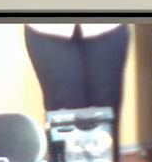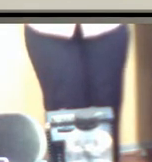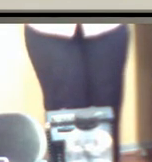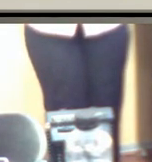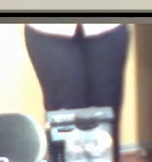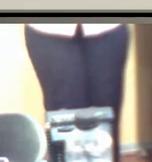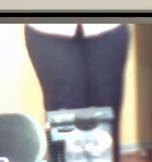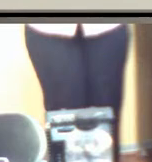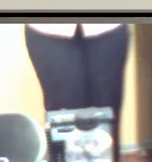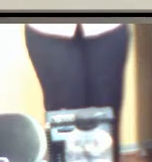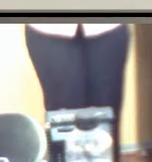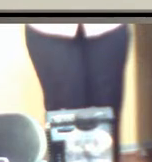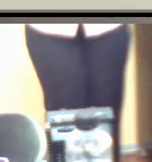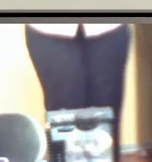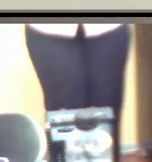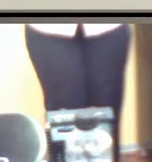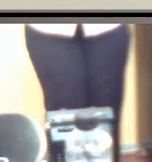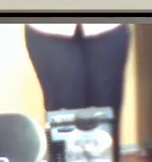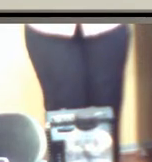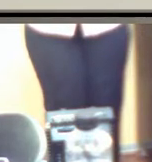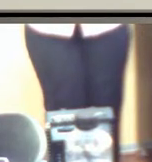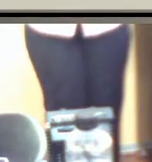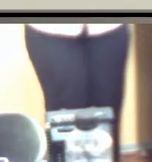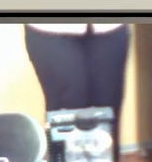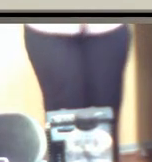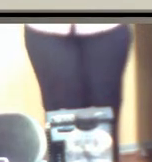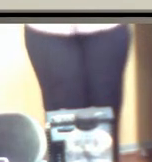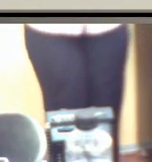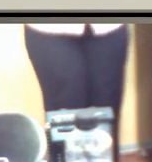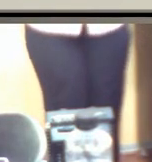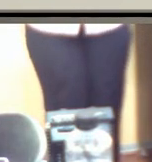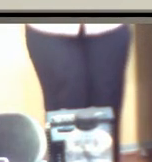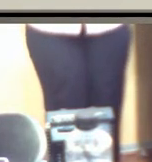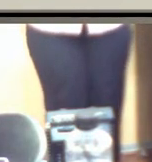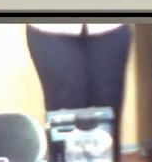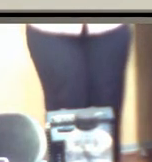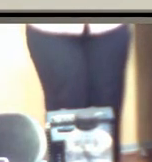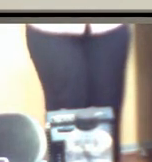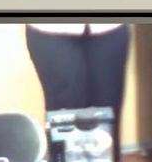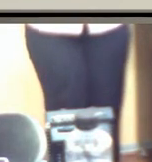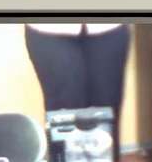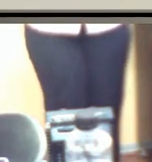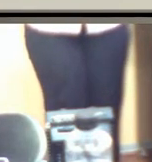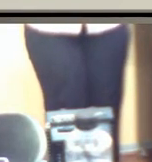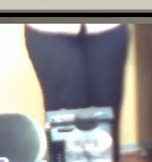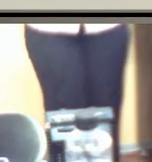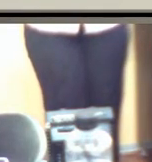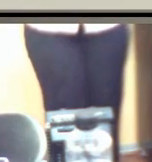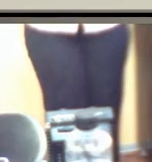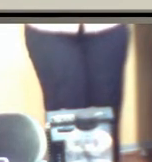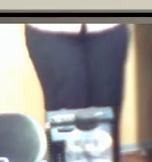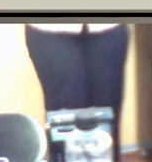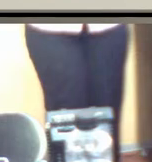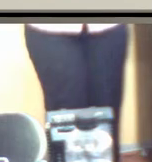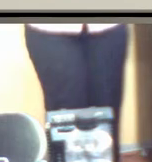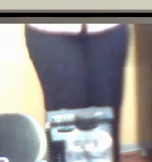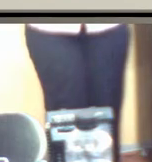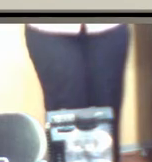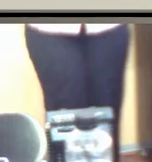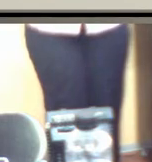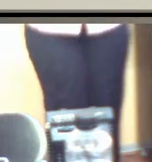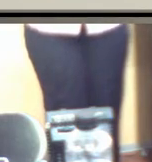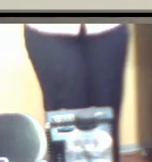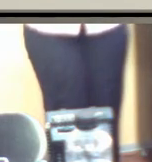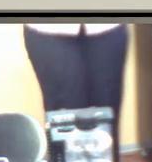affordable, especially to the poor during the difficult times of grief. Kuyaziwa-ke bakithi ukuthi uma kuhambe